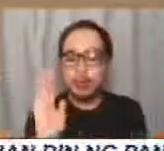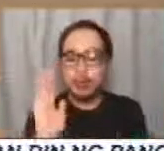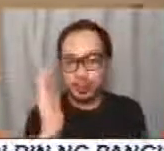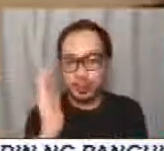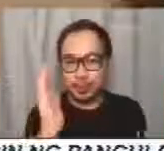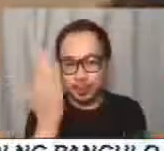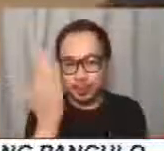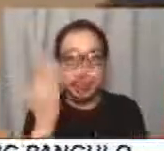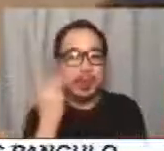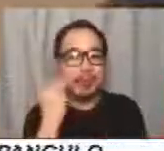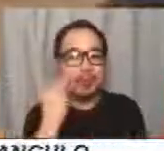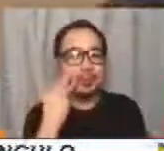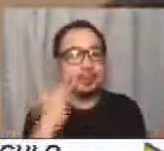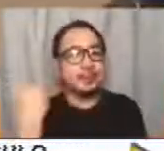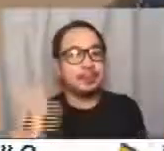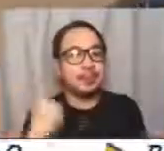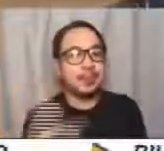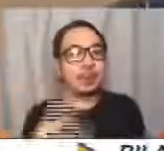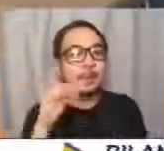ng fatality